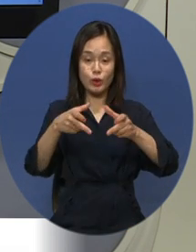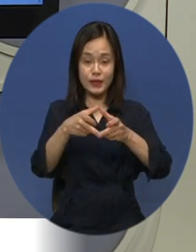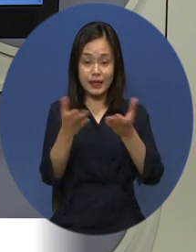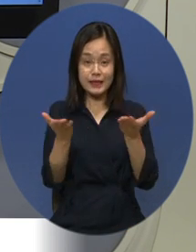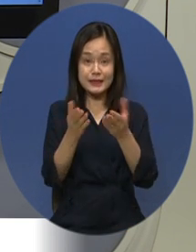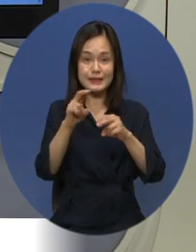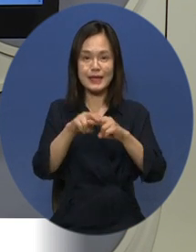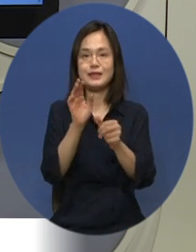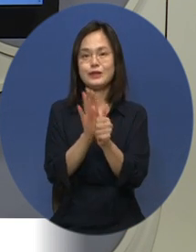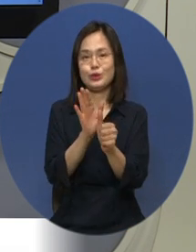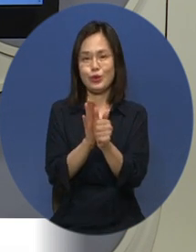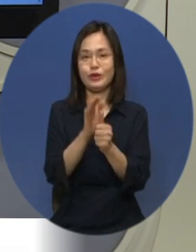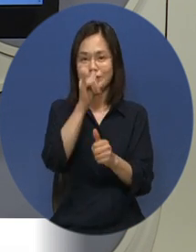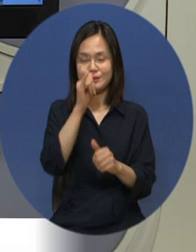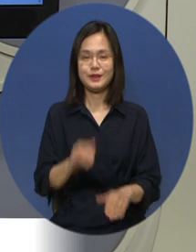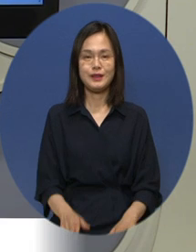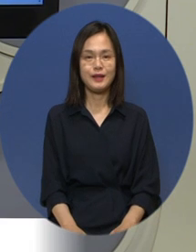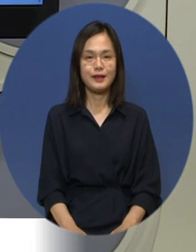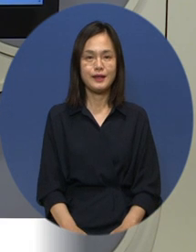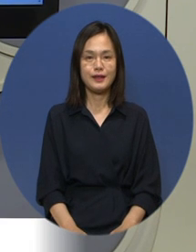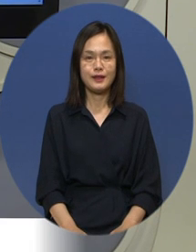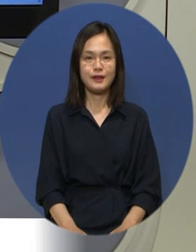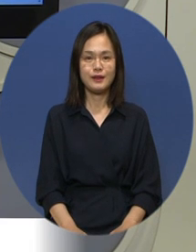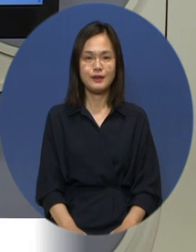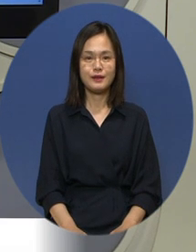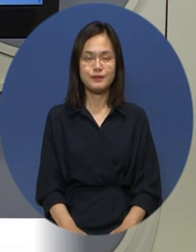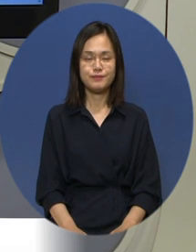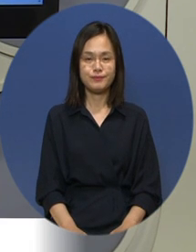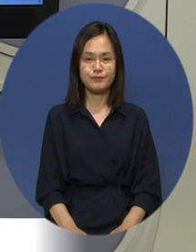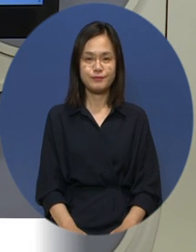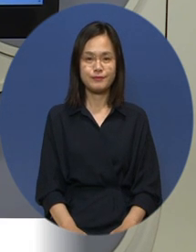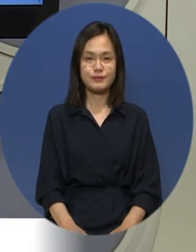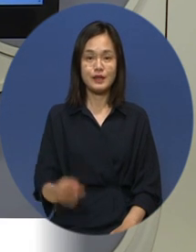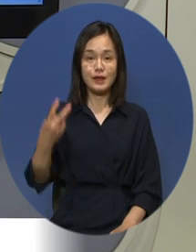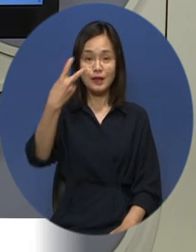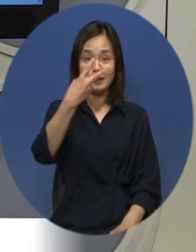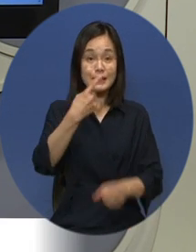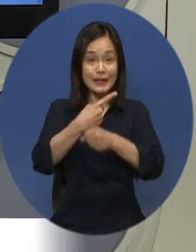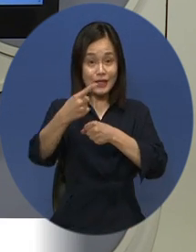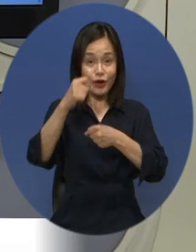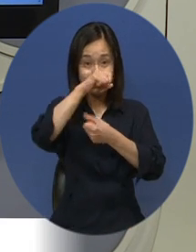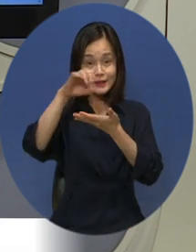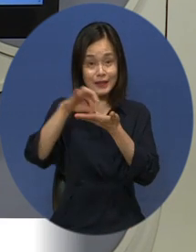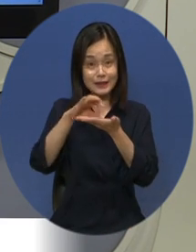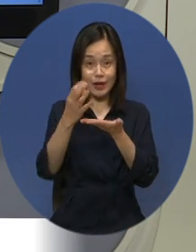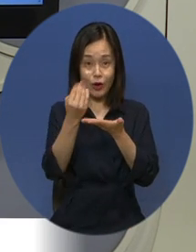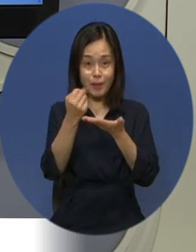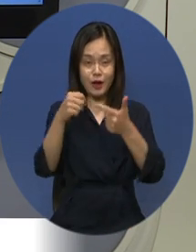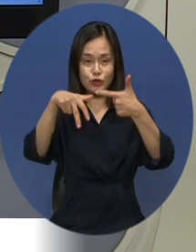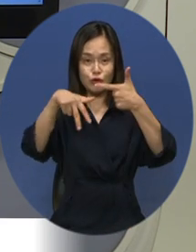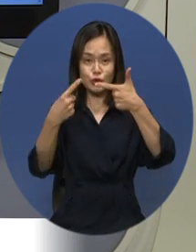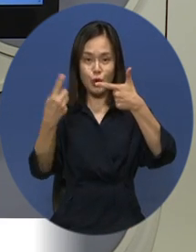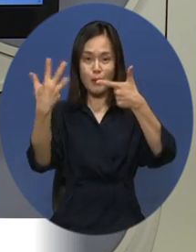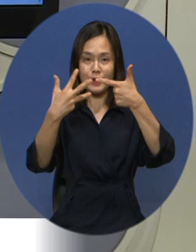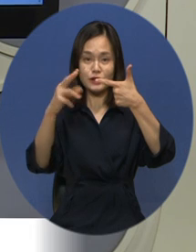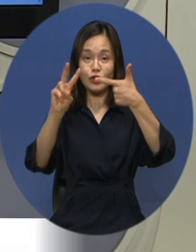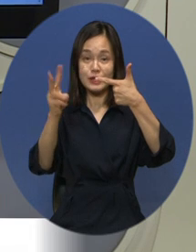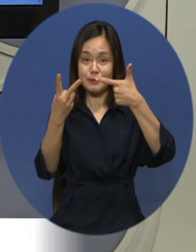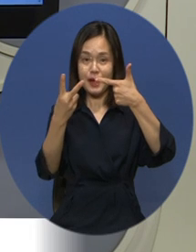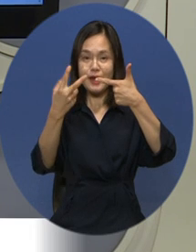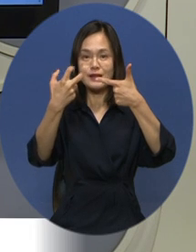지난일을 문체부는 2021년 도 예산안을 총 6조 8273 억 원으로 편성했다 고